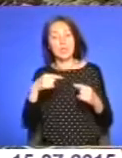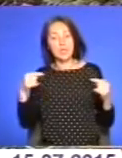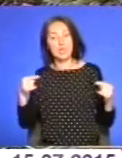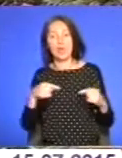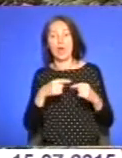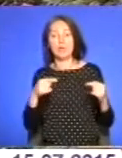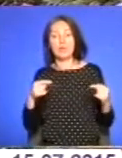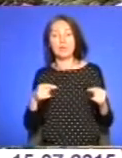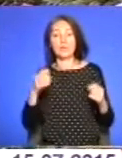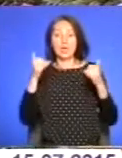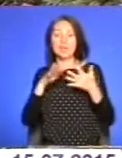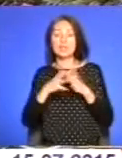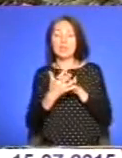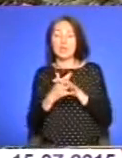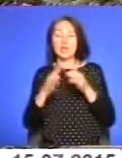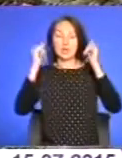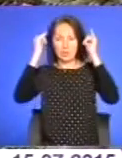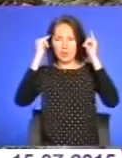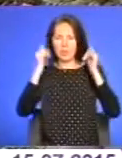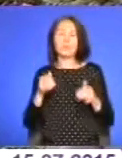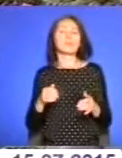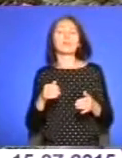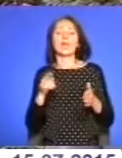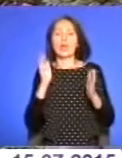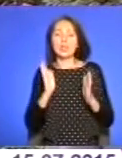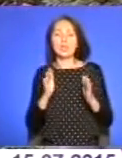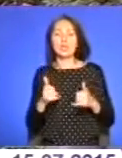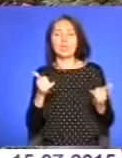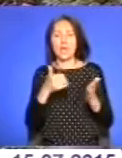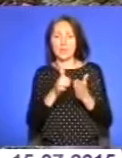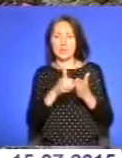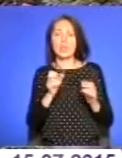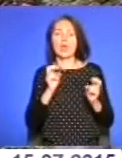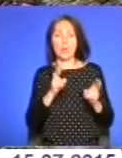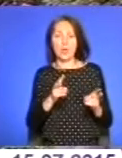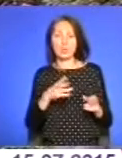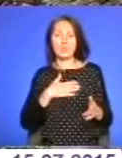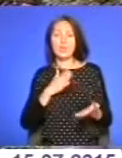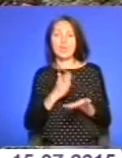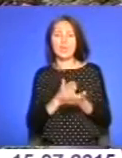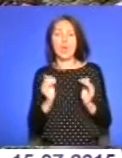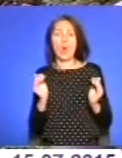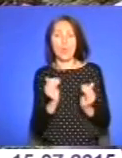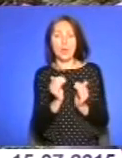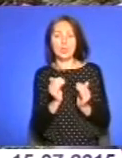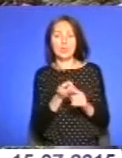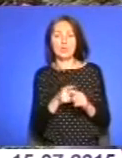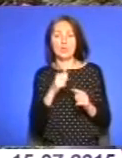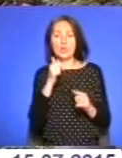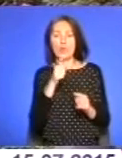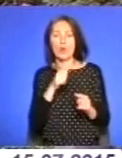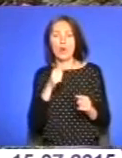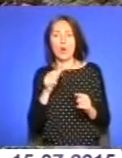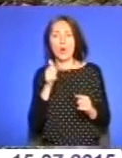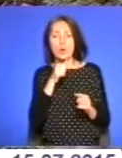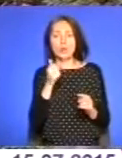тварин. Вона поражає тільки популяцію свиней. Тобто в нас є певні обмеження, в цьому році швидше всього, що будуть